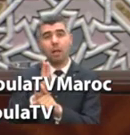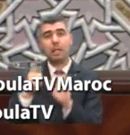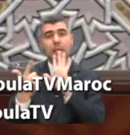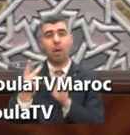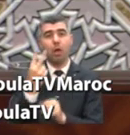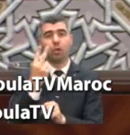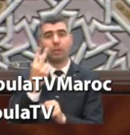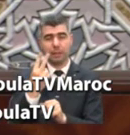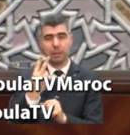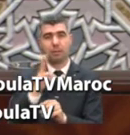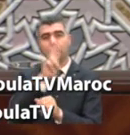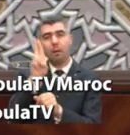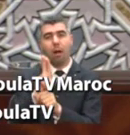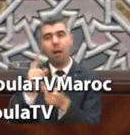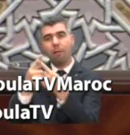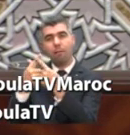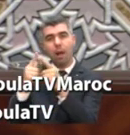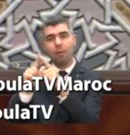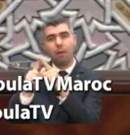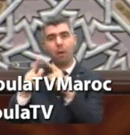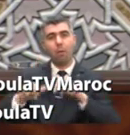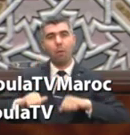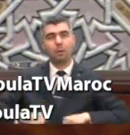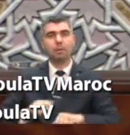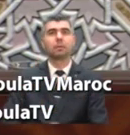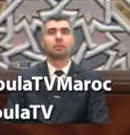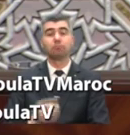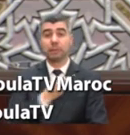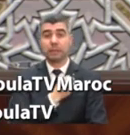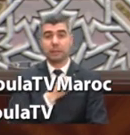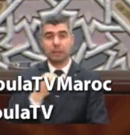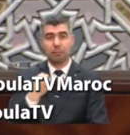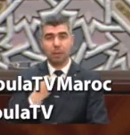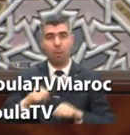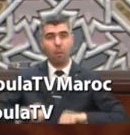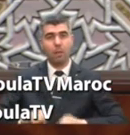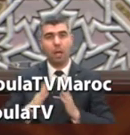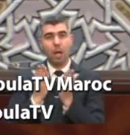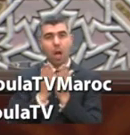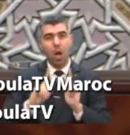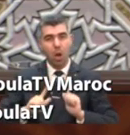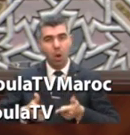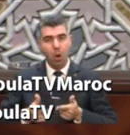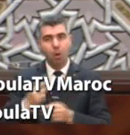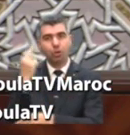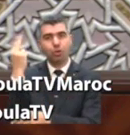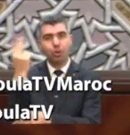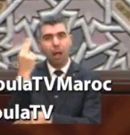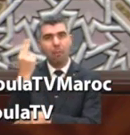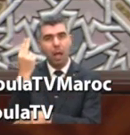27 سؤالا شفهيا تهم القطاعات التالية: الصحة، التربية الوطنية والتكوين المهني والتعليم العالي والبحث